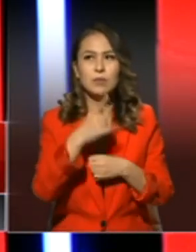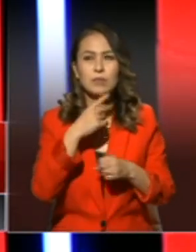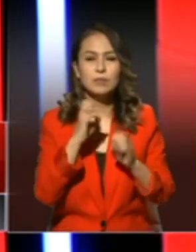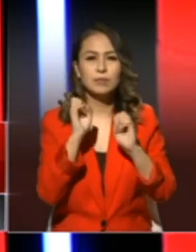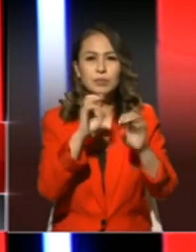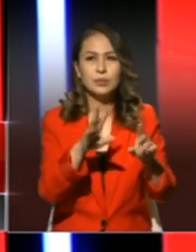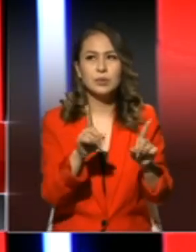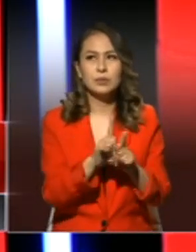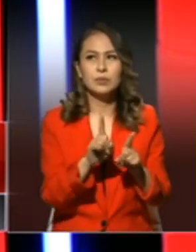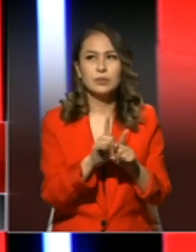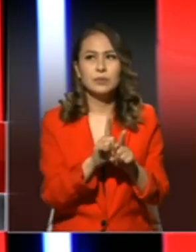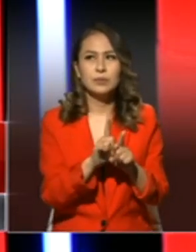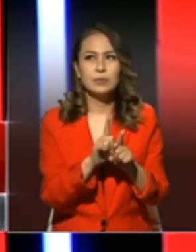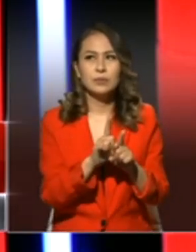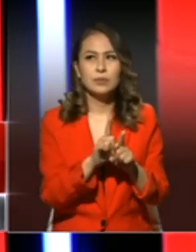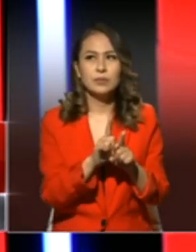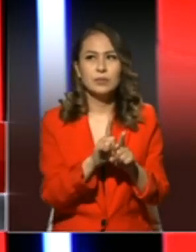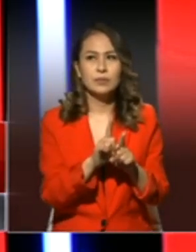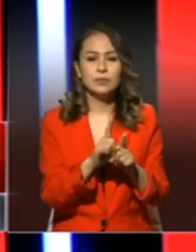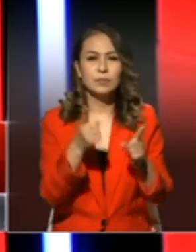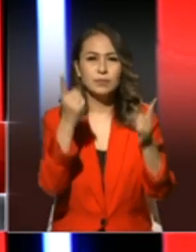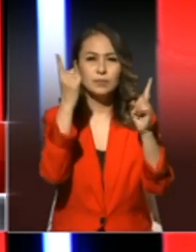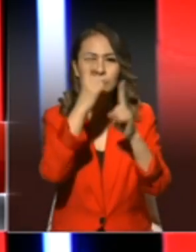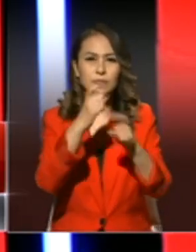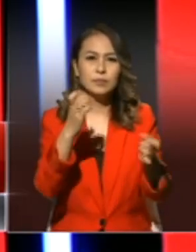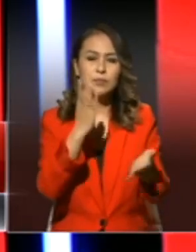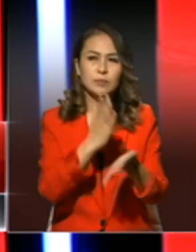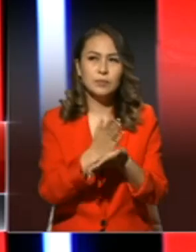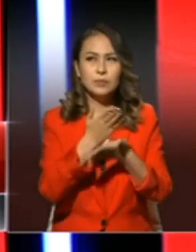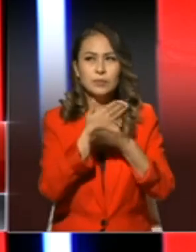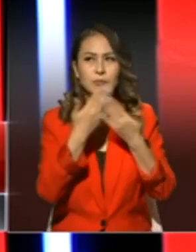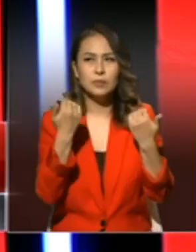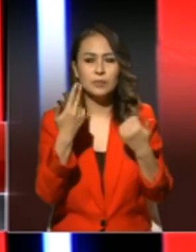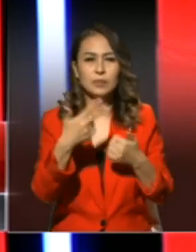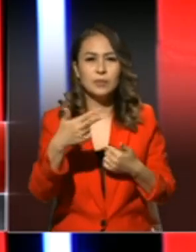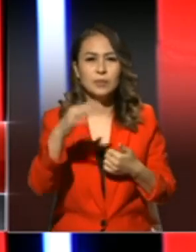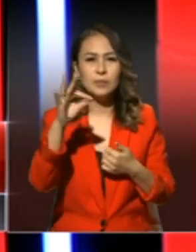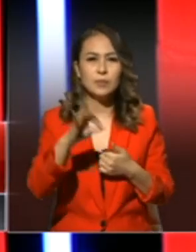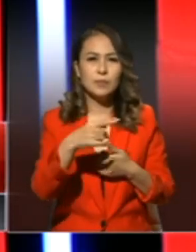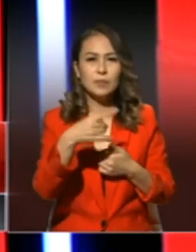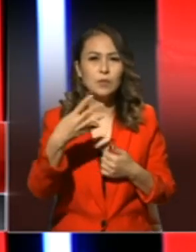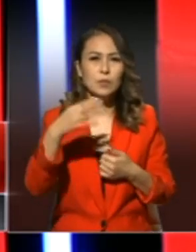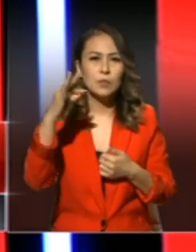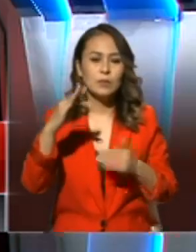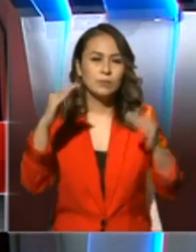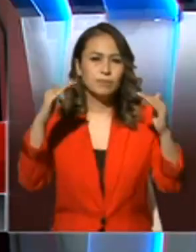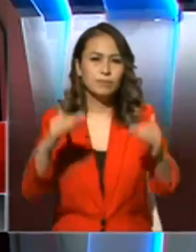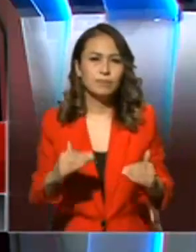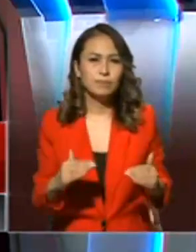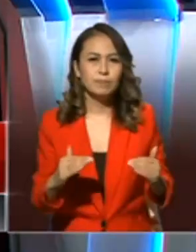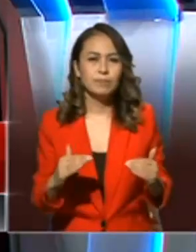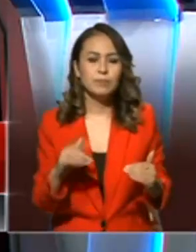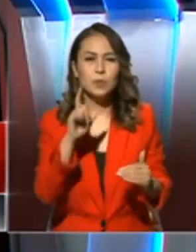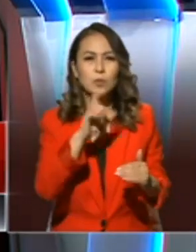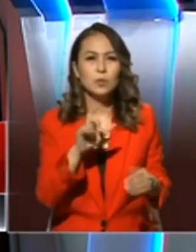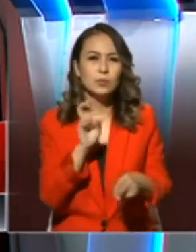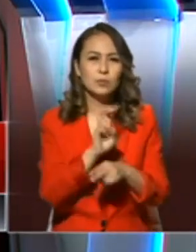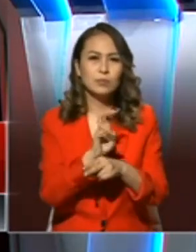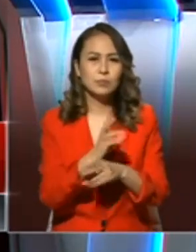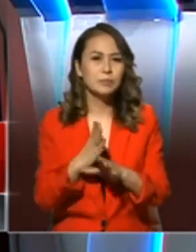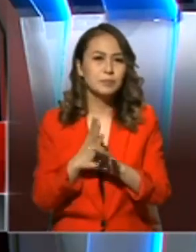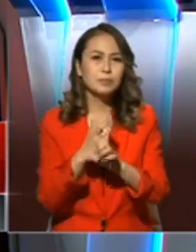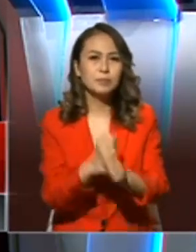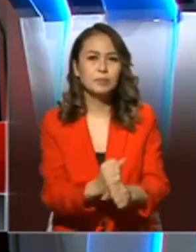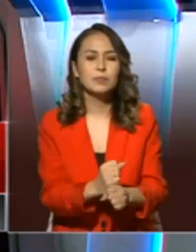өздері де енді ашық ақпарат бере ме, бермей ме, 30%-ға 40%-ға төмендеп кеткен екен. Сондықтан